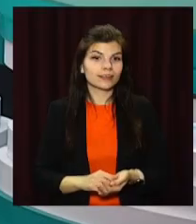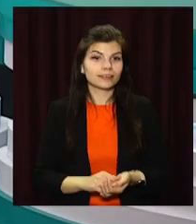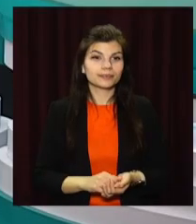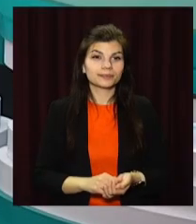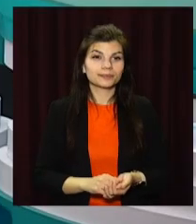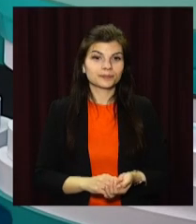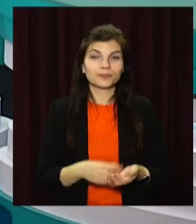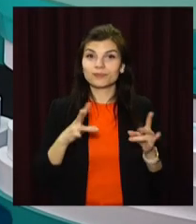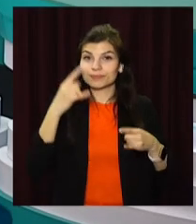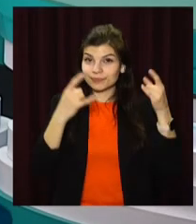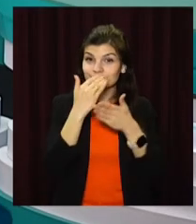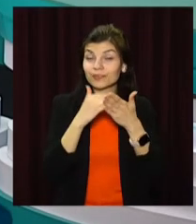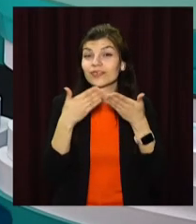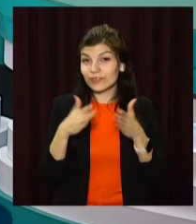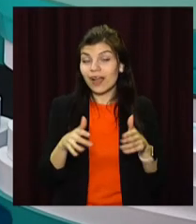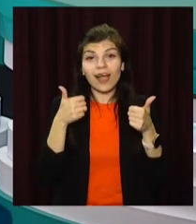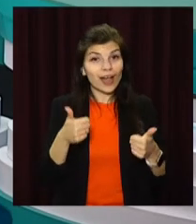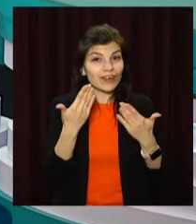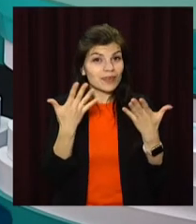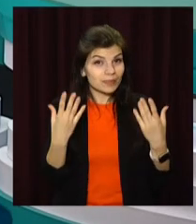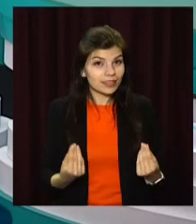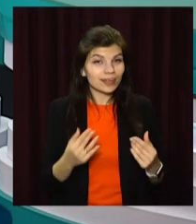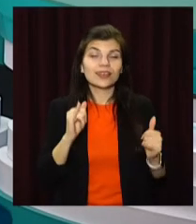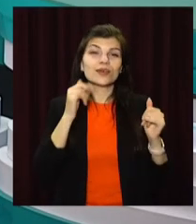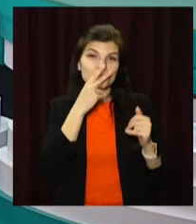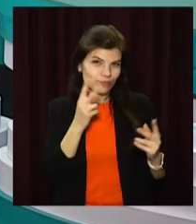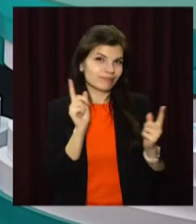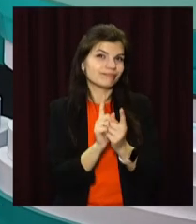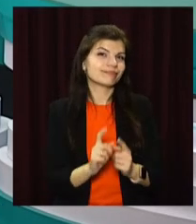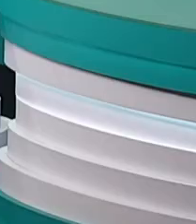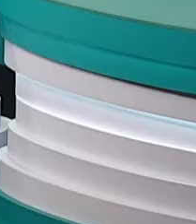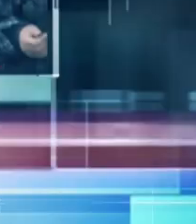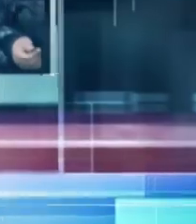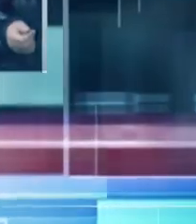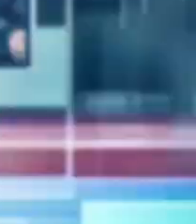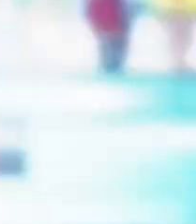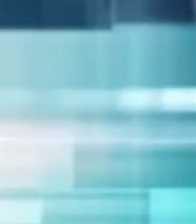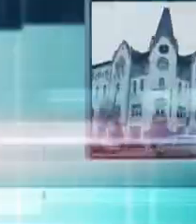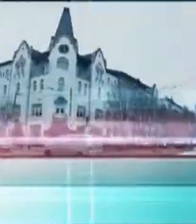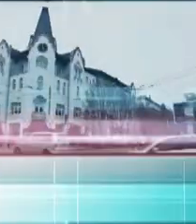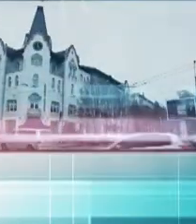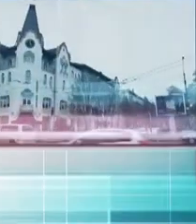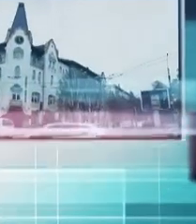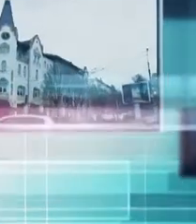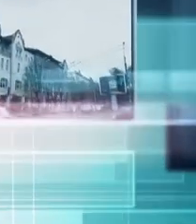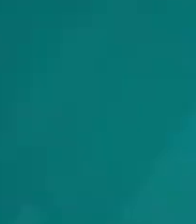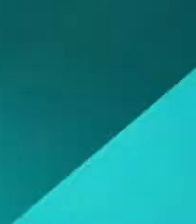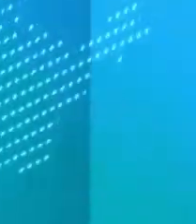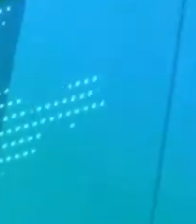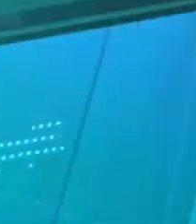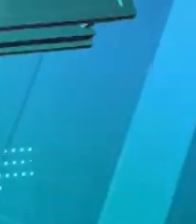YouTube-каналі. Залишайтесь відкритим, гарного вам дня і побачимось.